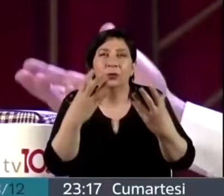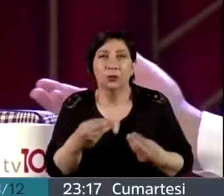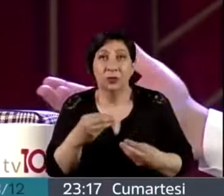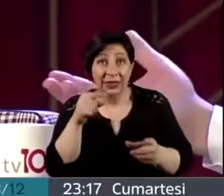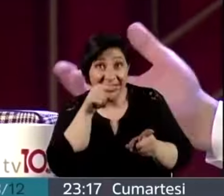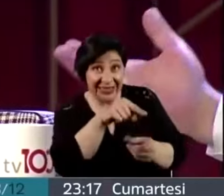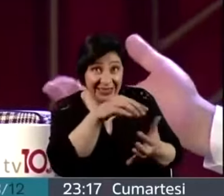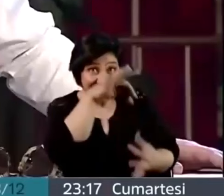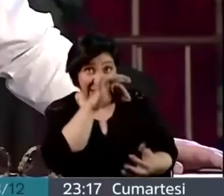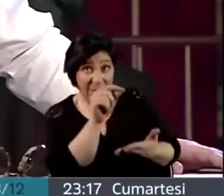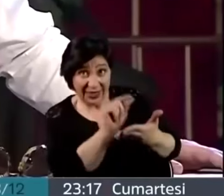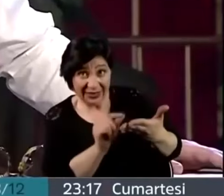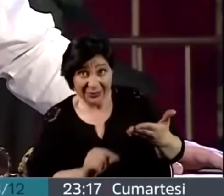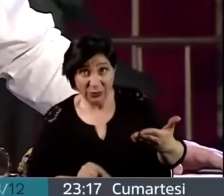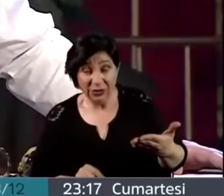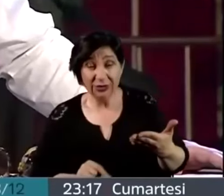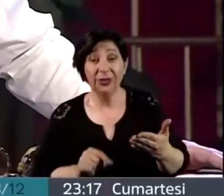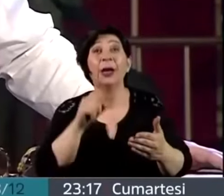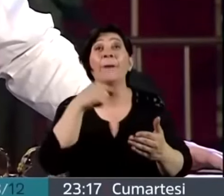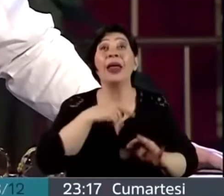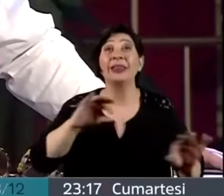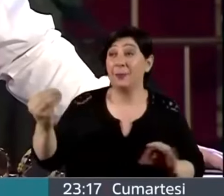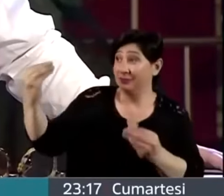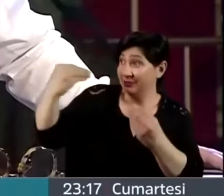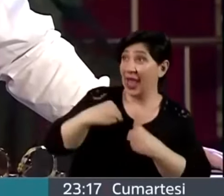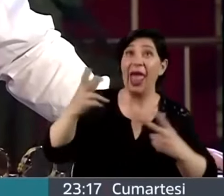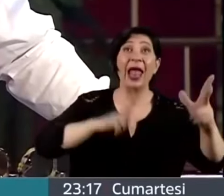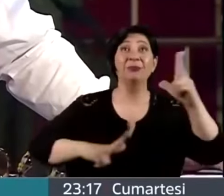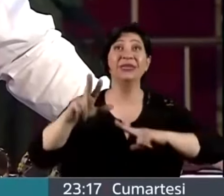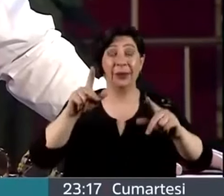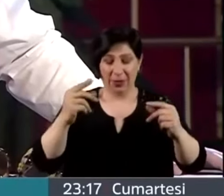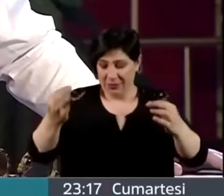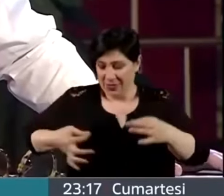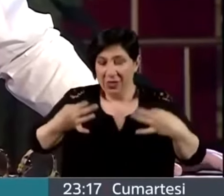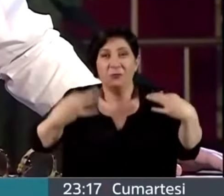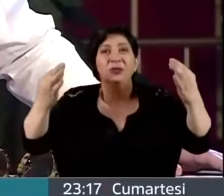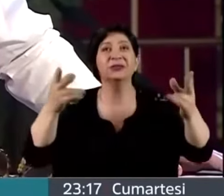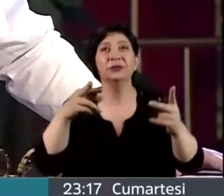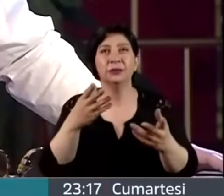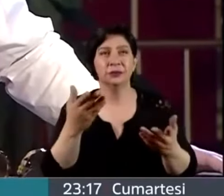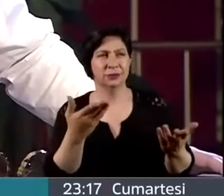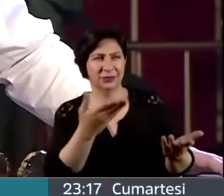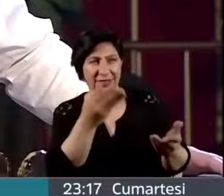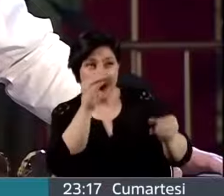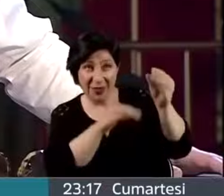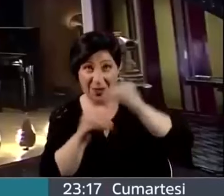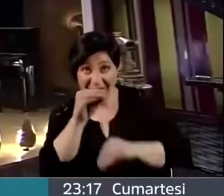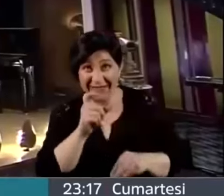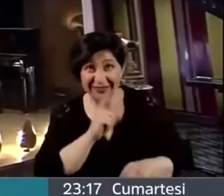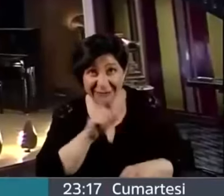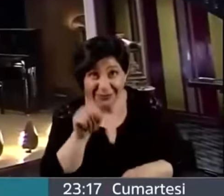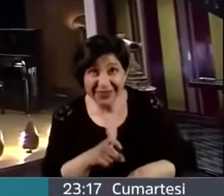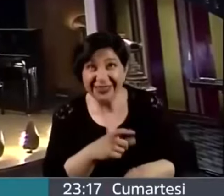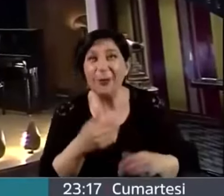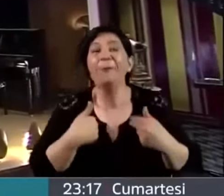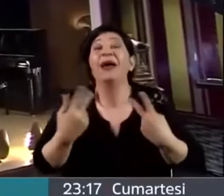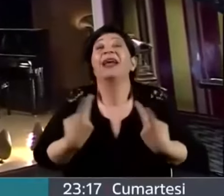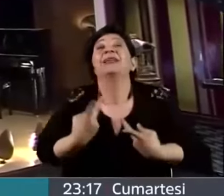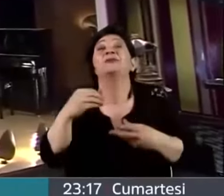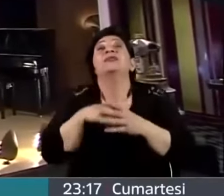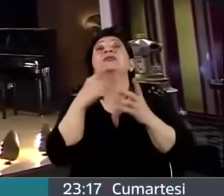size yazılmış bir şarkı mı? Bana üstüne dikilmiş. Elbise gibi. E olur mu? Siz imalat hatası mısınız? Niye severim? Ben kendim